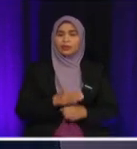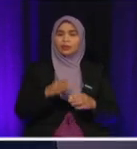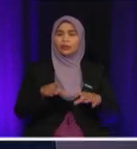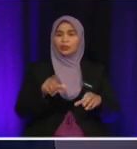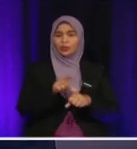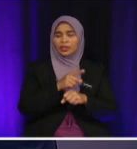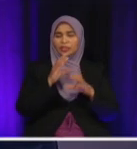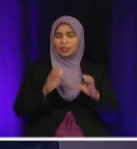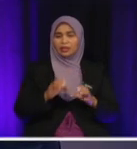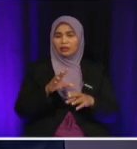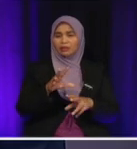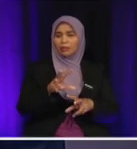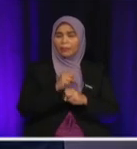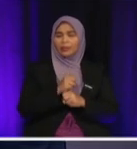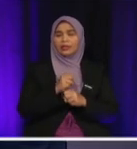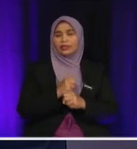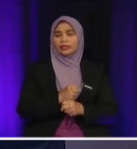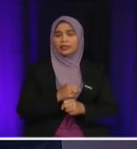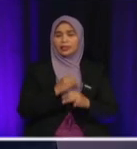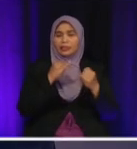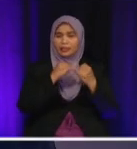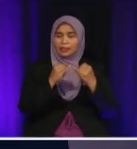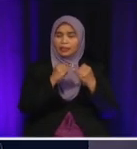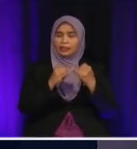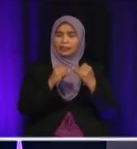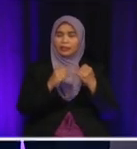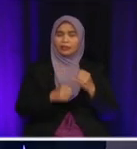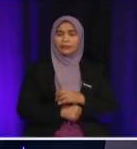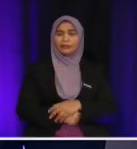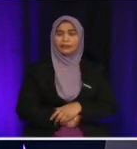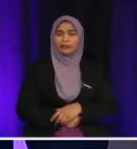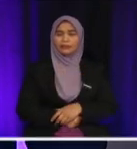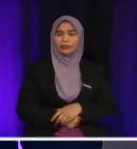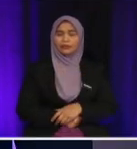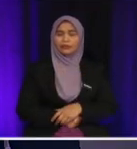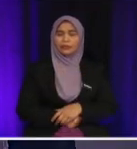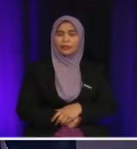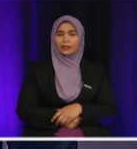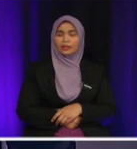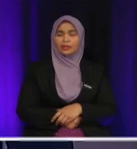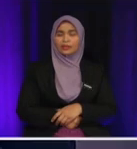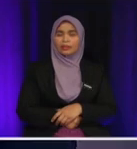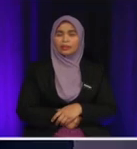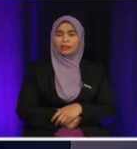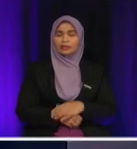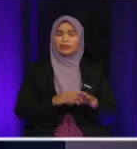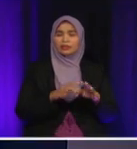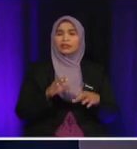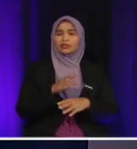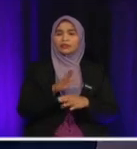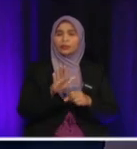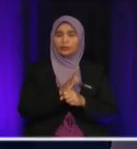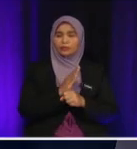dengan rompakan. Dan yang terakhir, ya, dia tak sempat dah, tak sempat, Iman. Masuk-masuk tak sempat nak ambil harta, tak sempat nak berlaku pembunuhan. Tapi